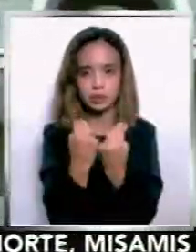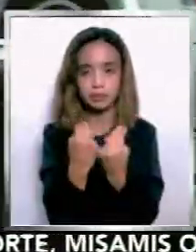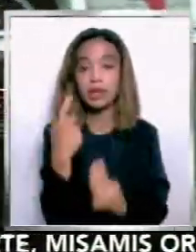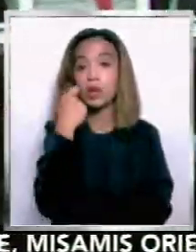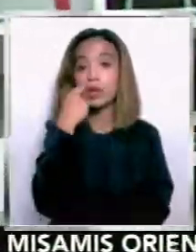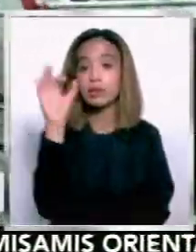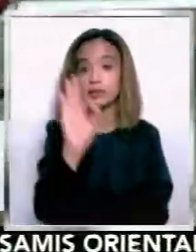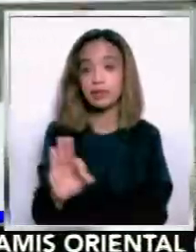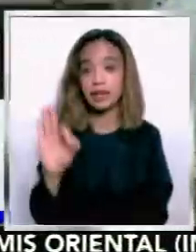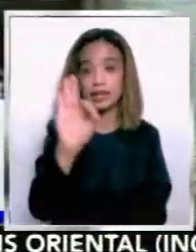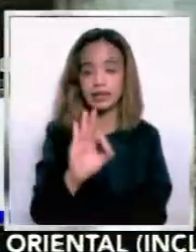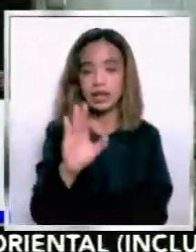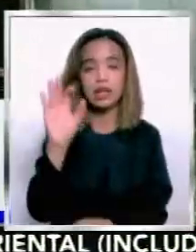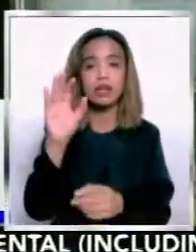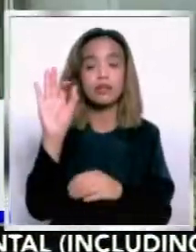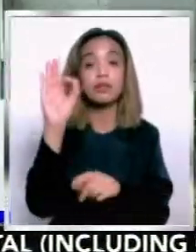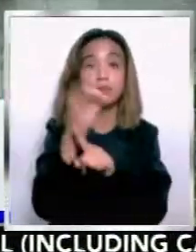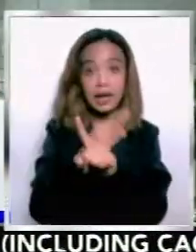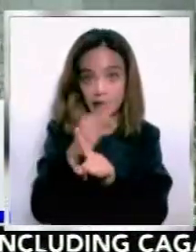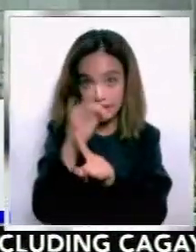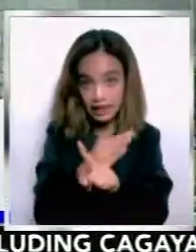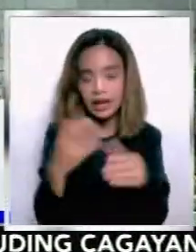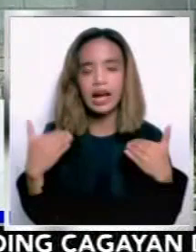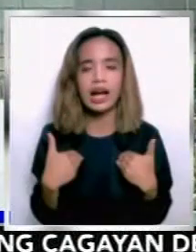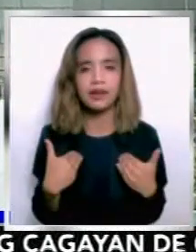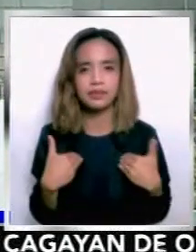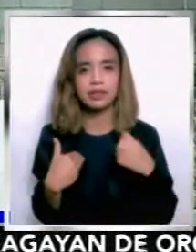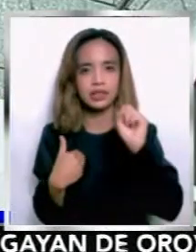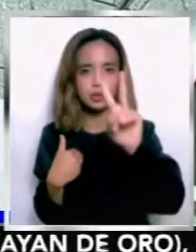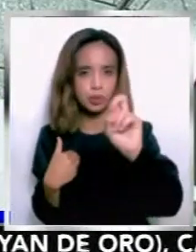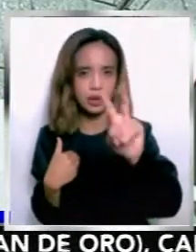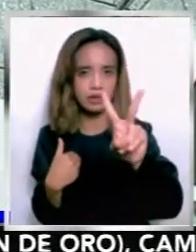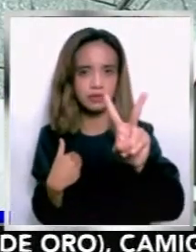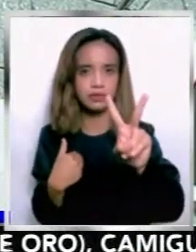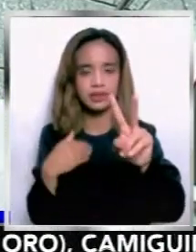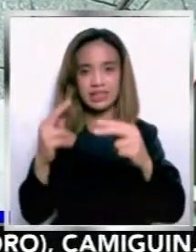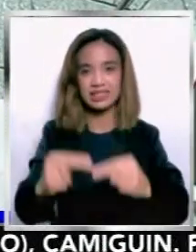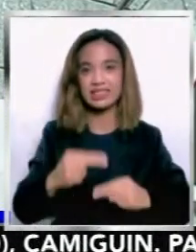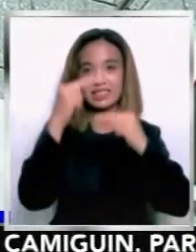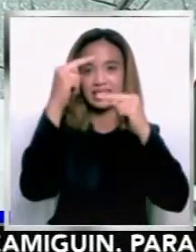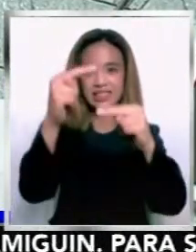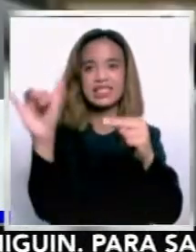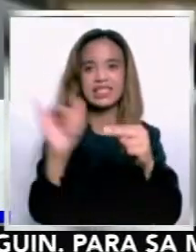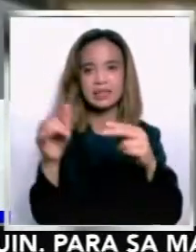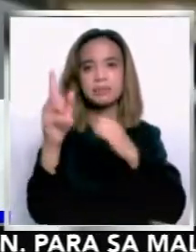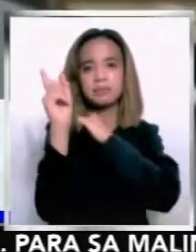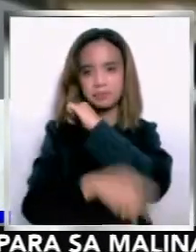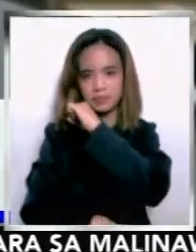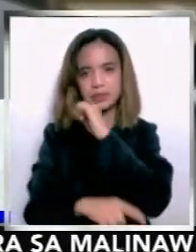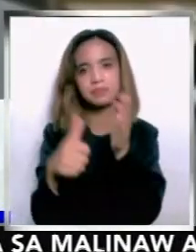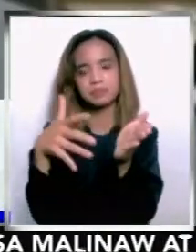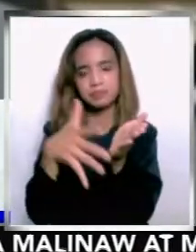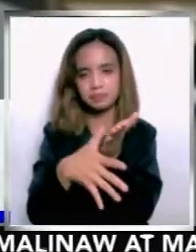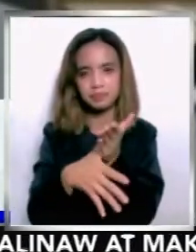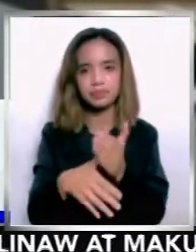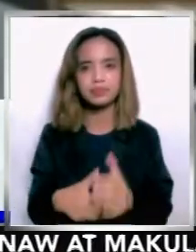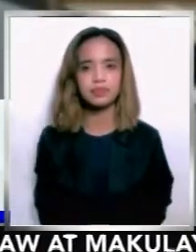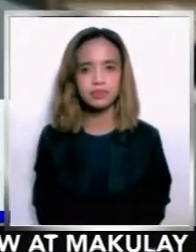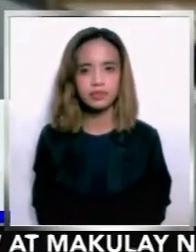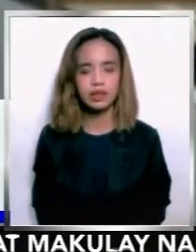pinatawan na ng COMELEC ang 12 mga kandidato sa nakalipas ng mga eleksyon ng ganitong parusa ng COMELEC. The fact that you failed to